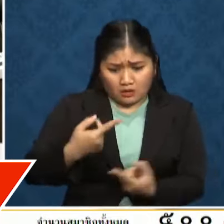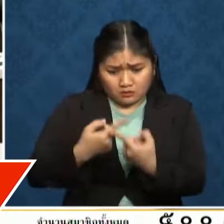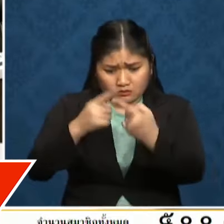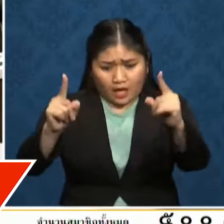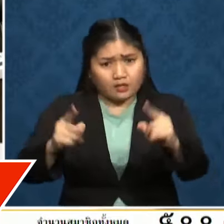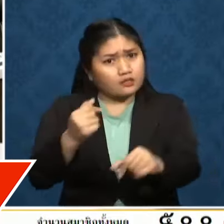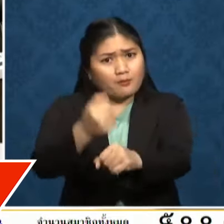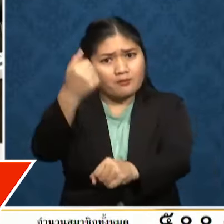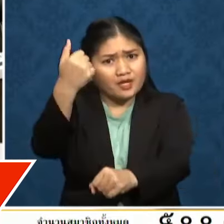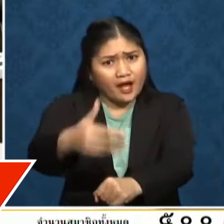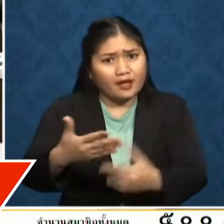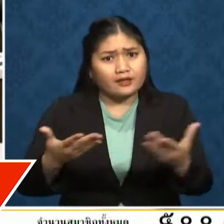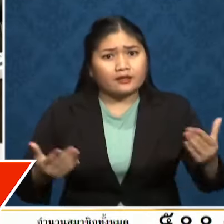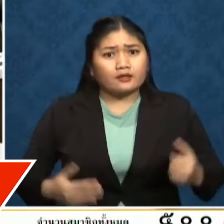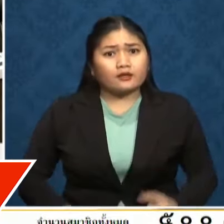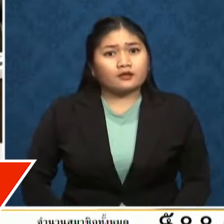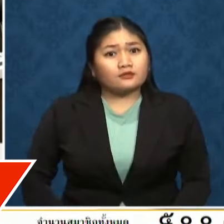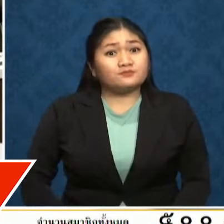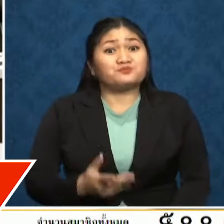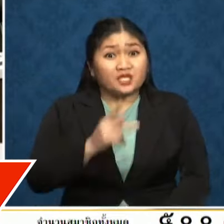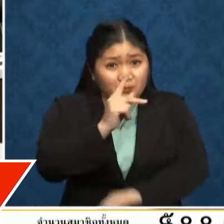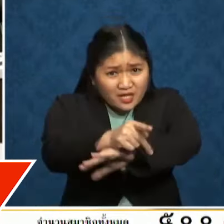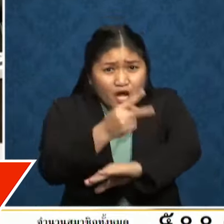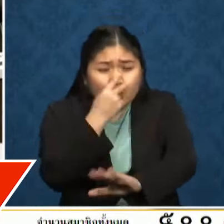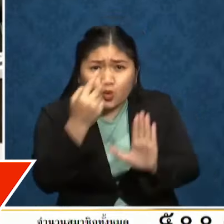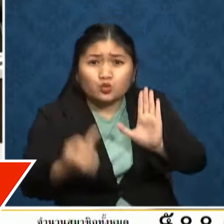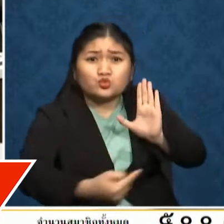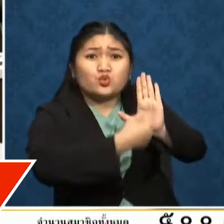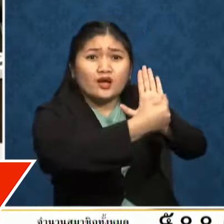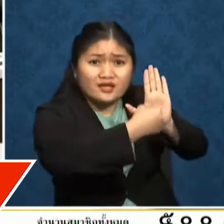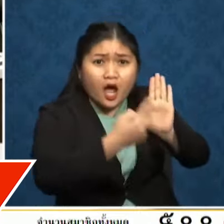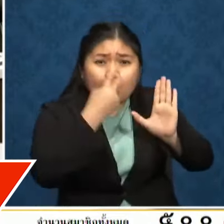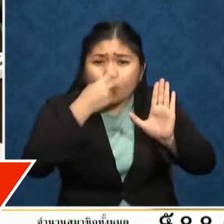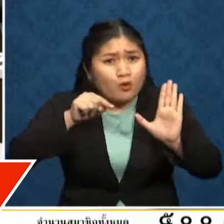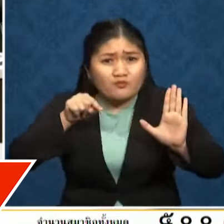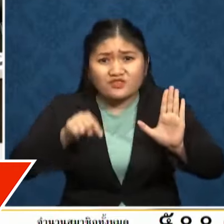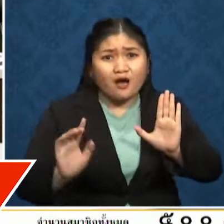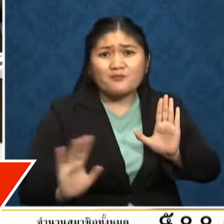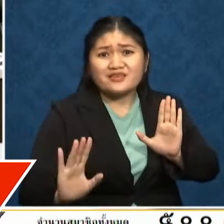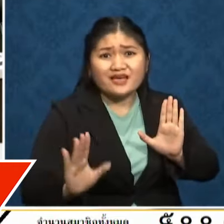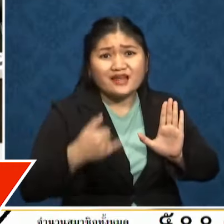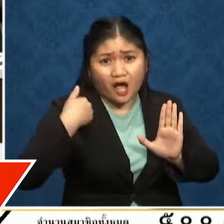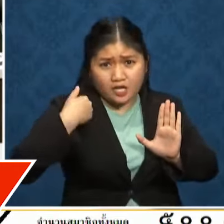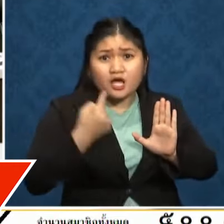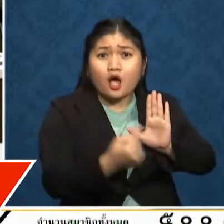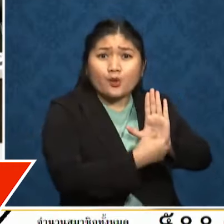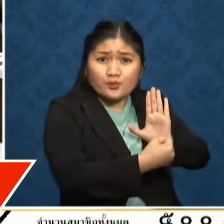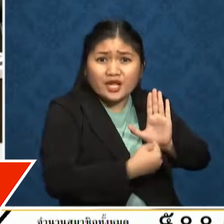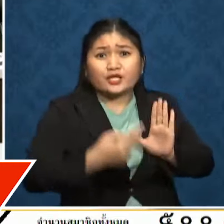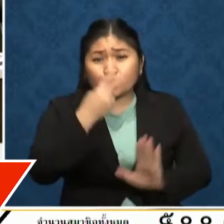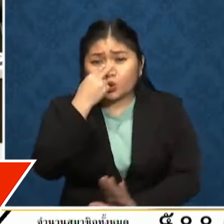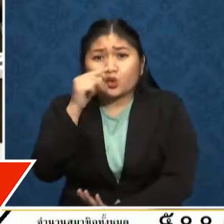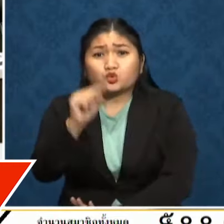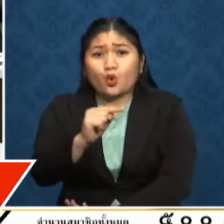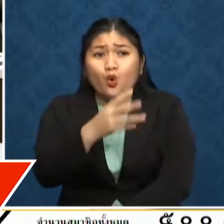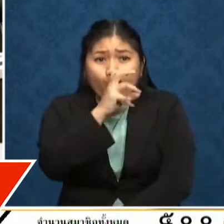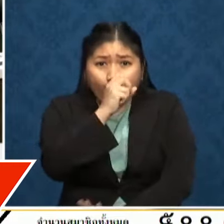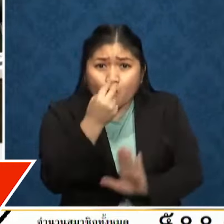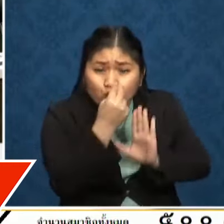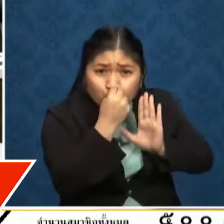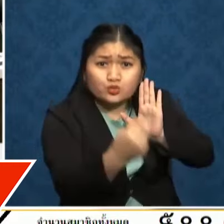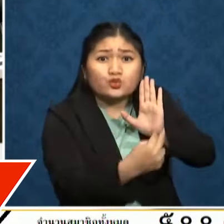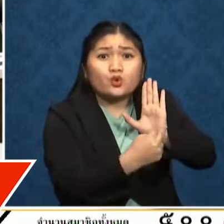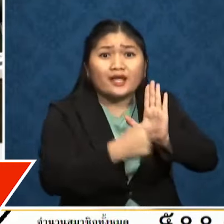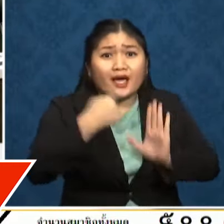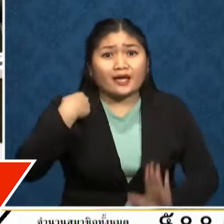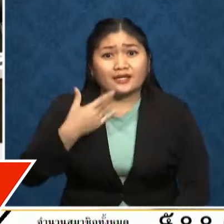Hearกแล้วถ้าไม่ธาดูตัวว่ง ผมไมได้ส่างการจหล trad นะครับแต่จะชีพระเด็ท่าน ตดูดี ๆ นะคร